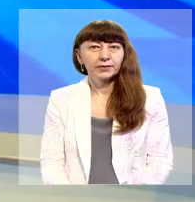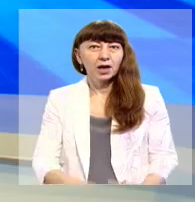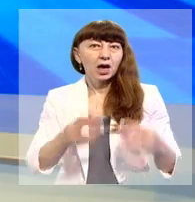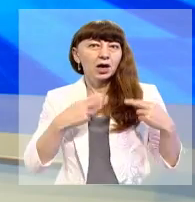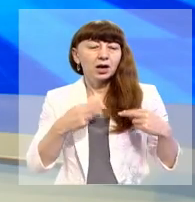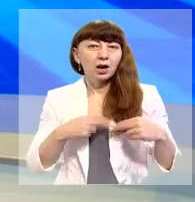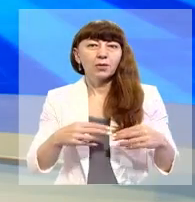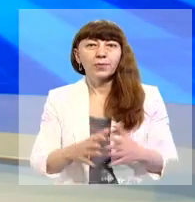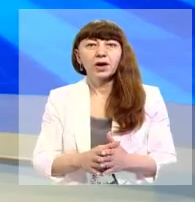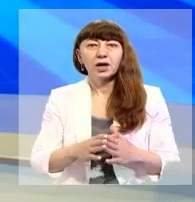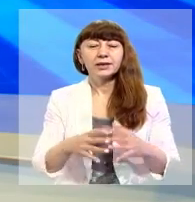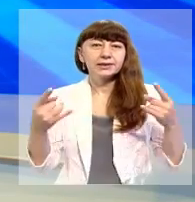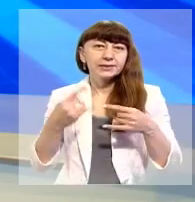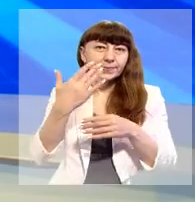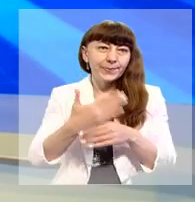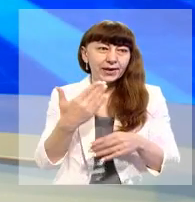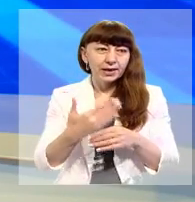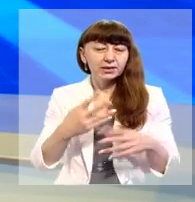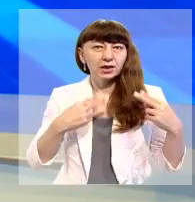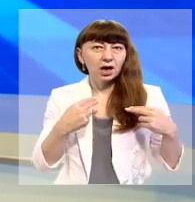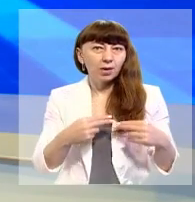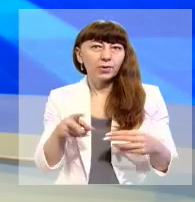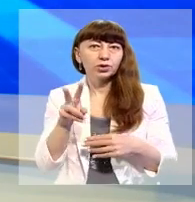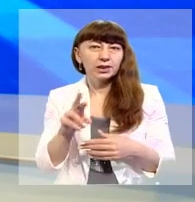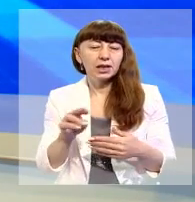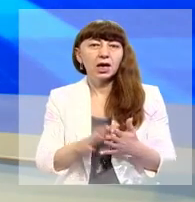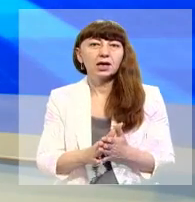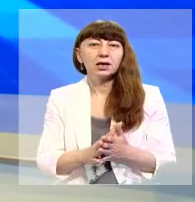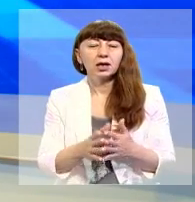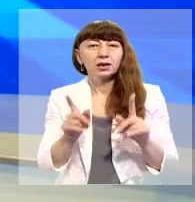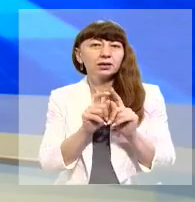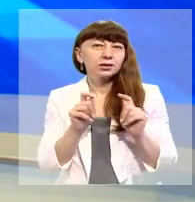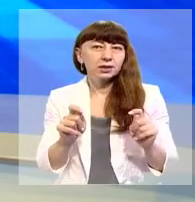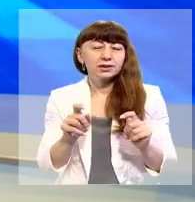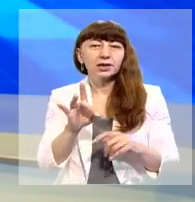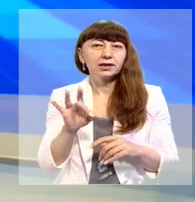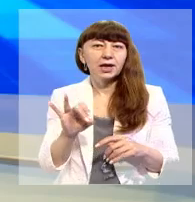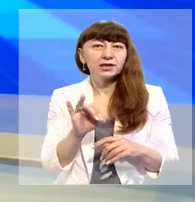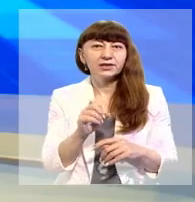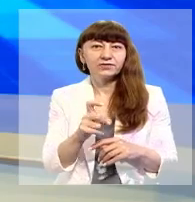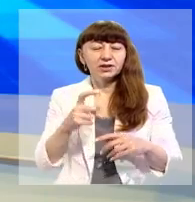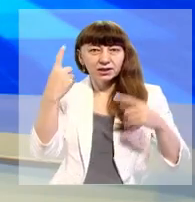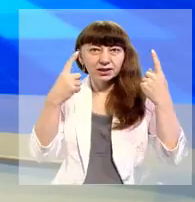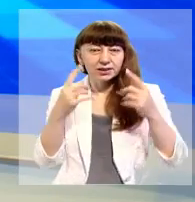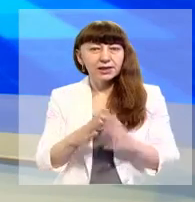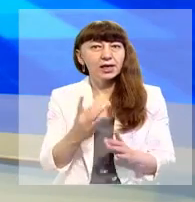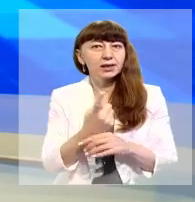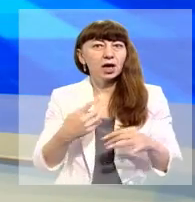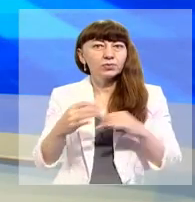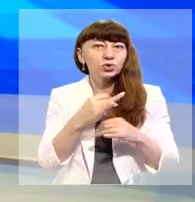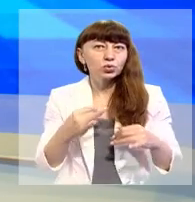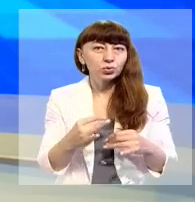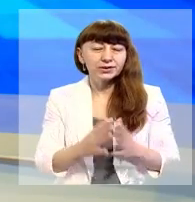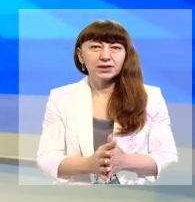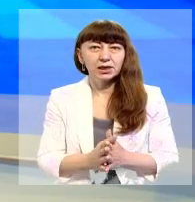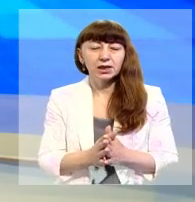Работа закона о масс-медиа, деятельность платформы для петиций и создание креативной площадки. Эти и другие вопросы обсудили на площадке